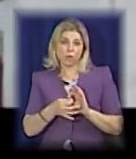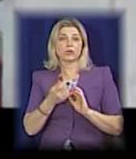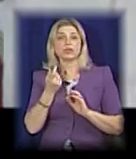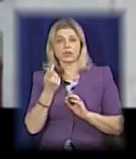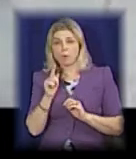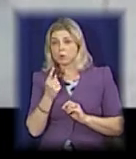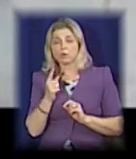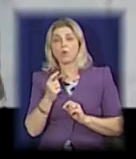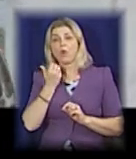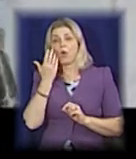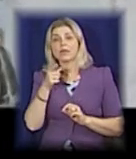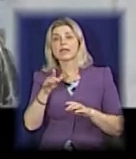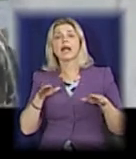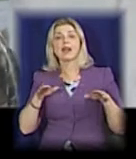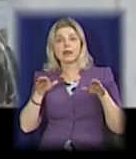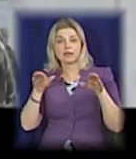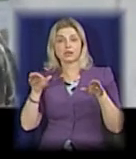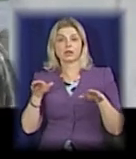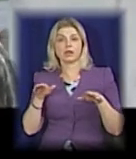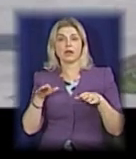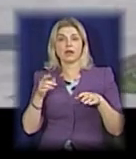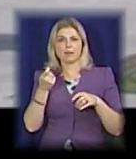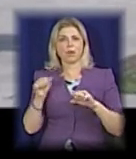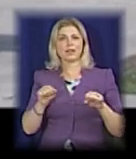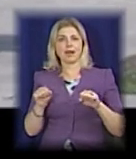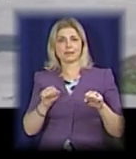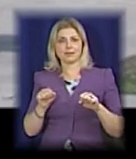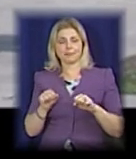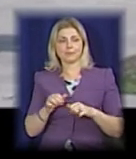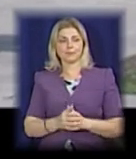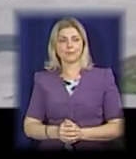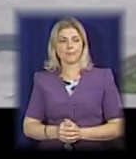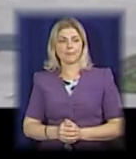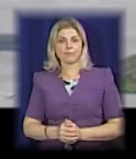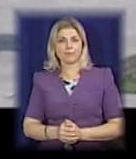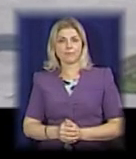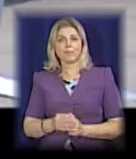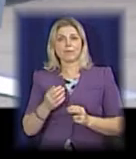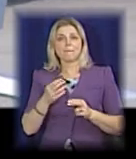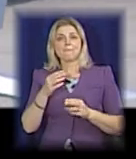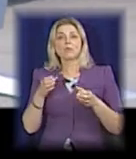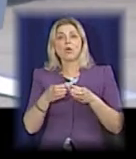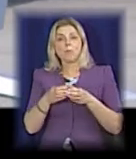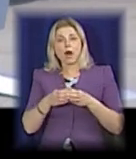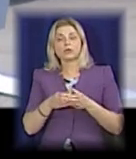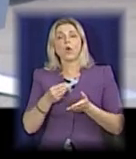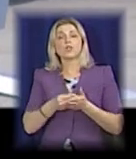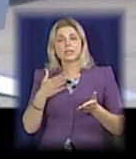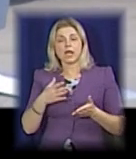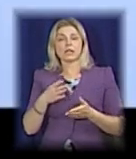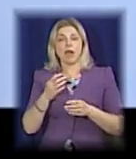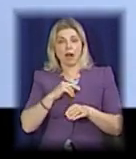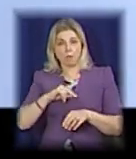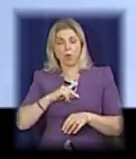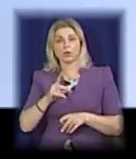що коли летиш, трясе. Виконання елементів авіаційних компонентів командування оцінює на